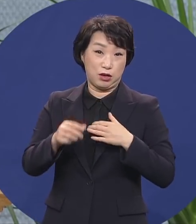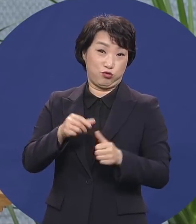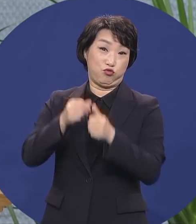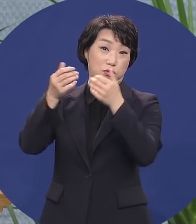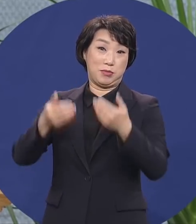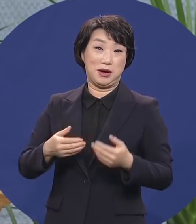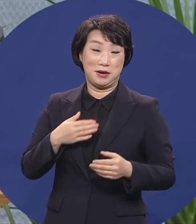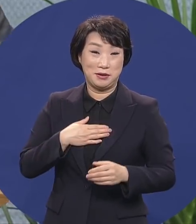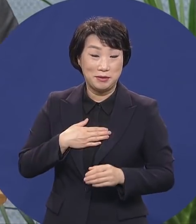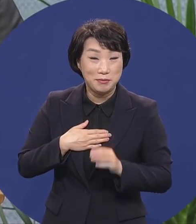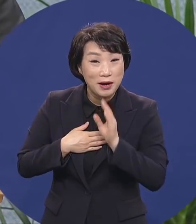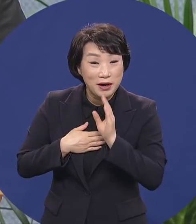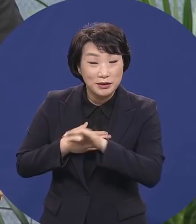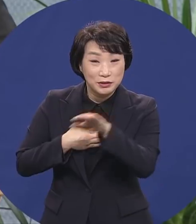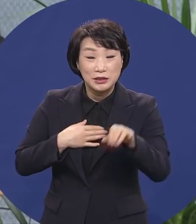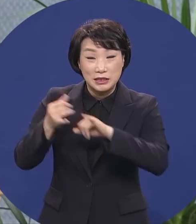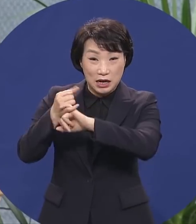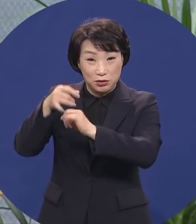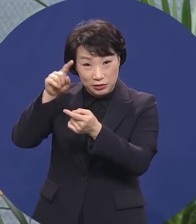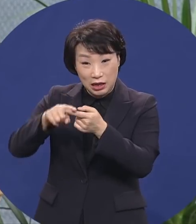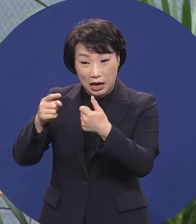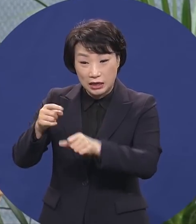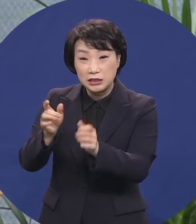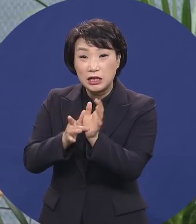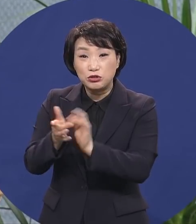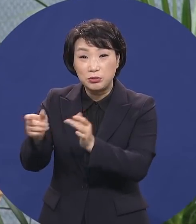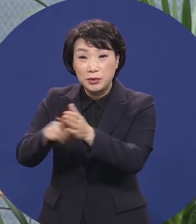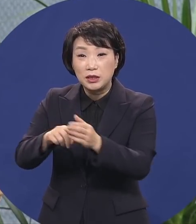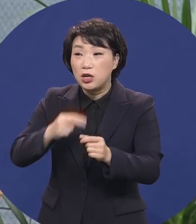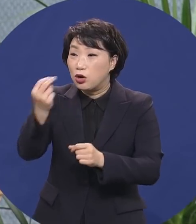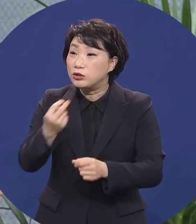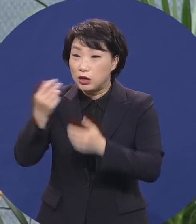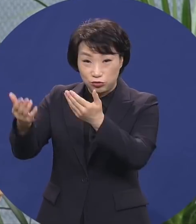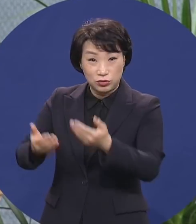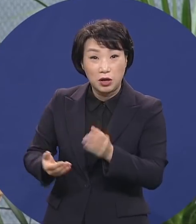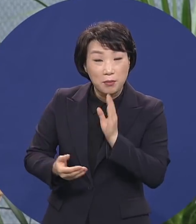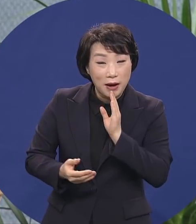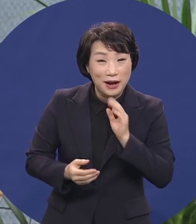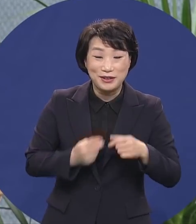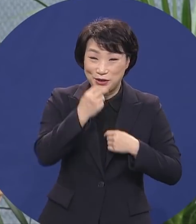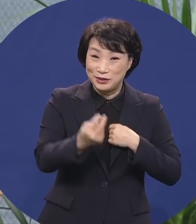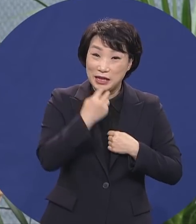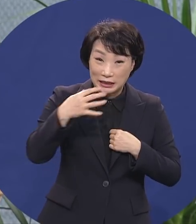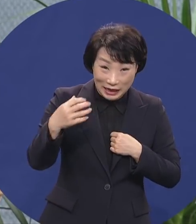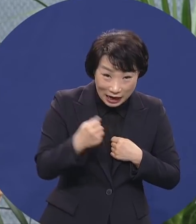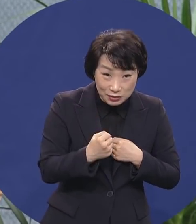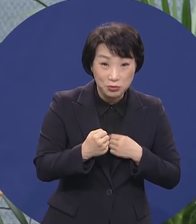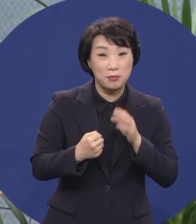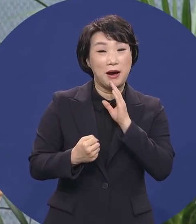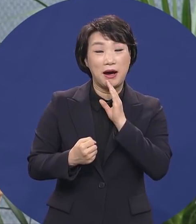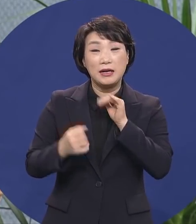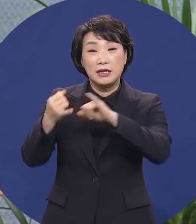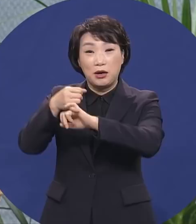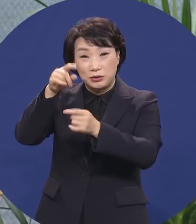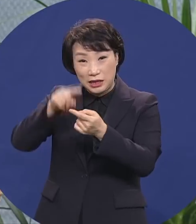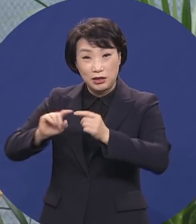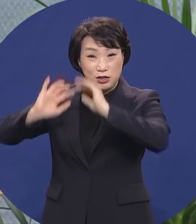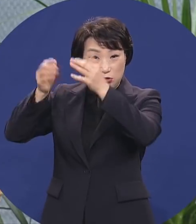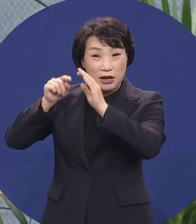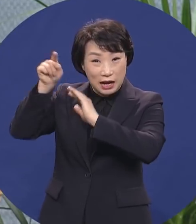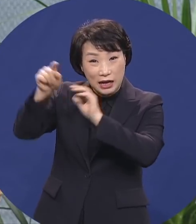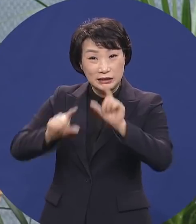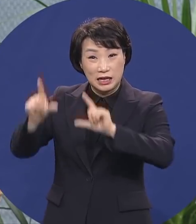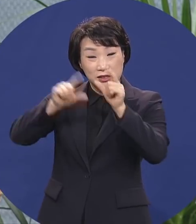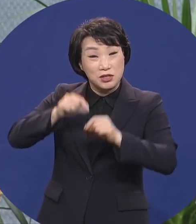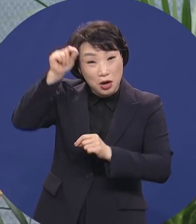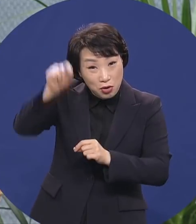구원받고 약속대로 아들을 믿는 자에게 영생을 주신다 했으니 영생을 가지고 약속대로 천국에서